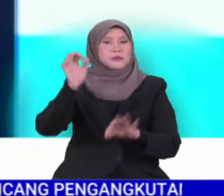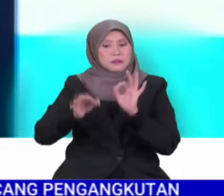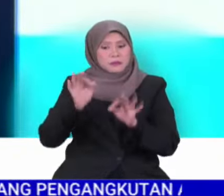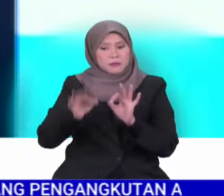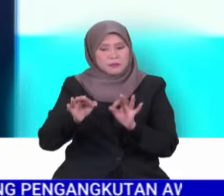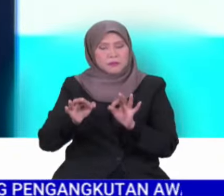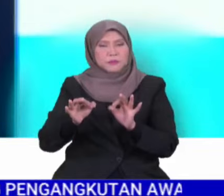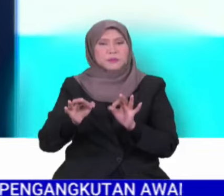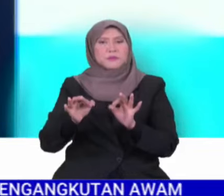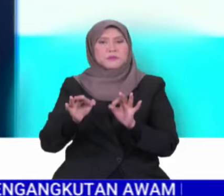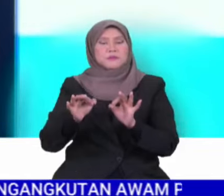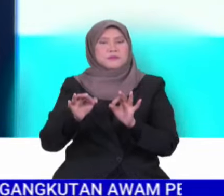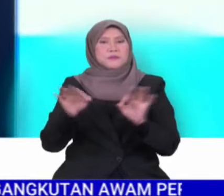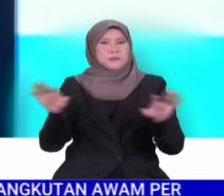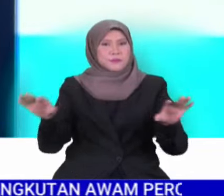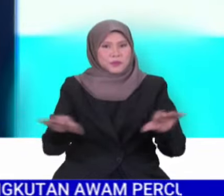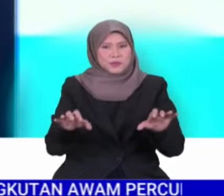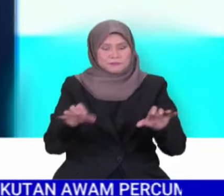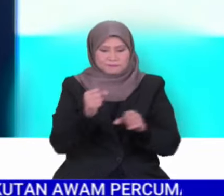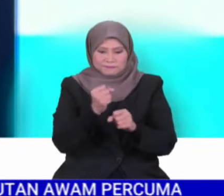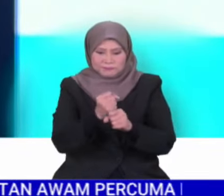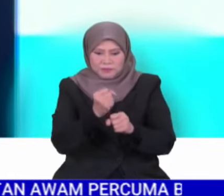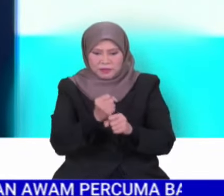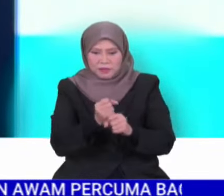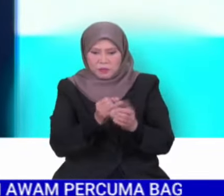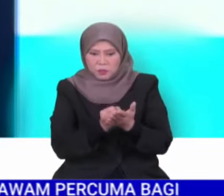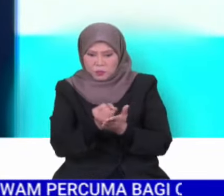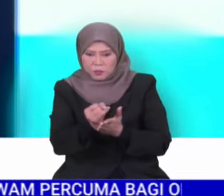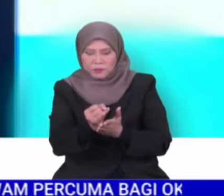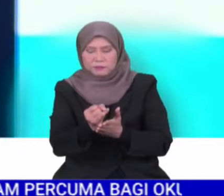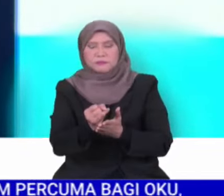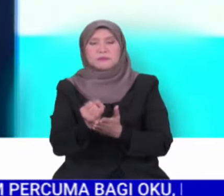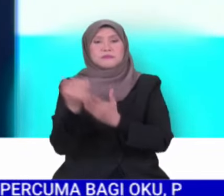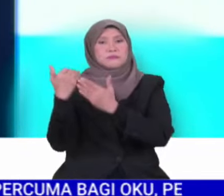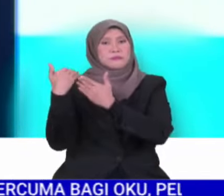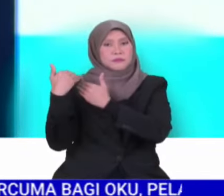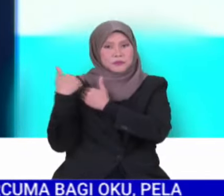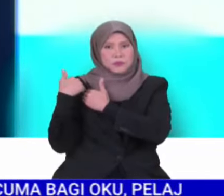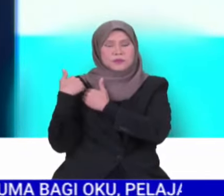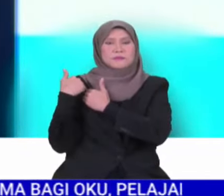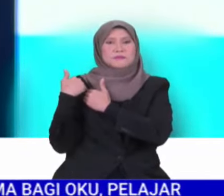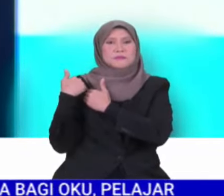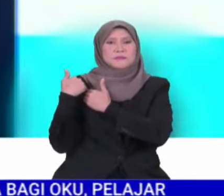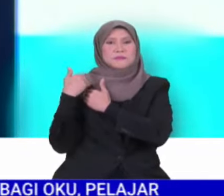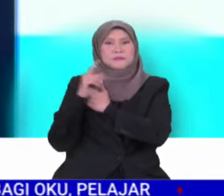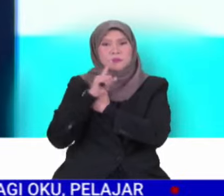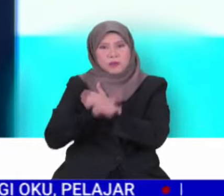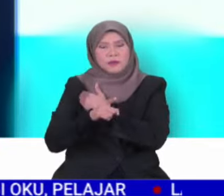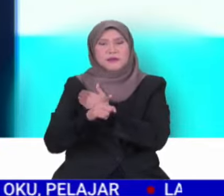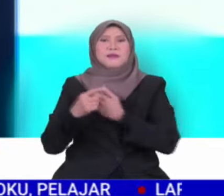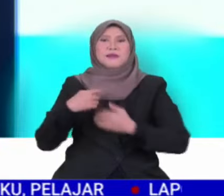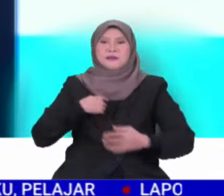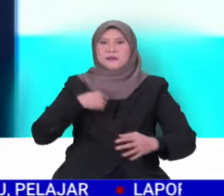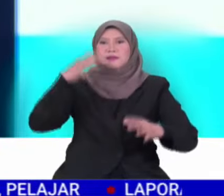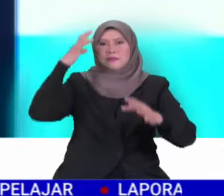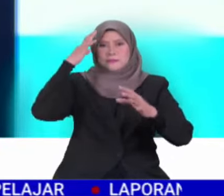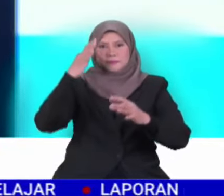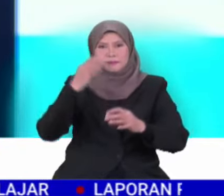sekiranya dijalankan dengan teliti, telus dan bertanggungjawab, saya yakin